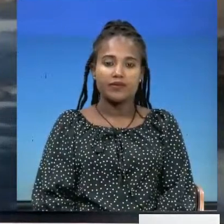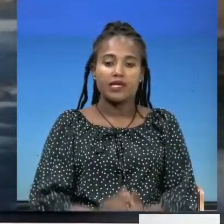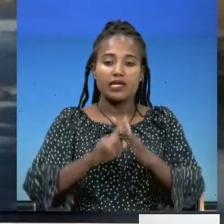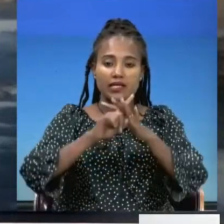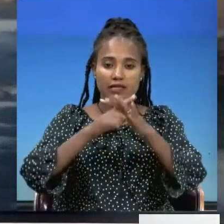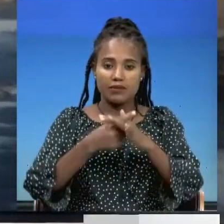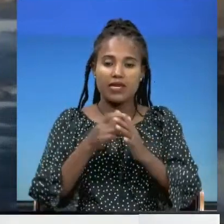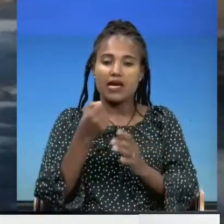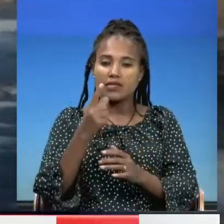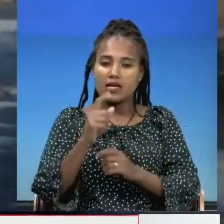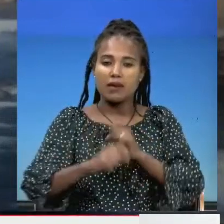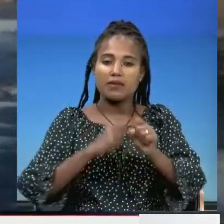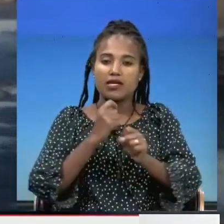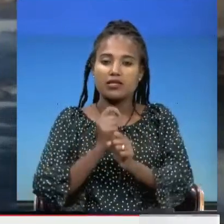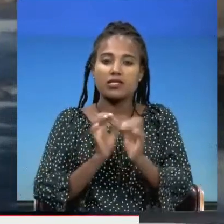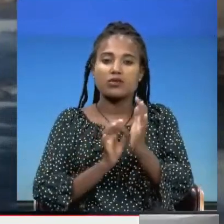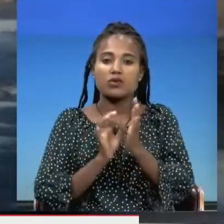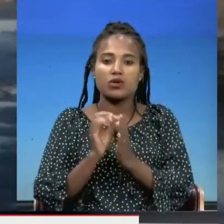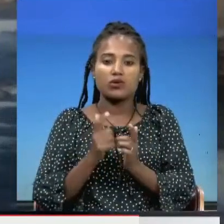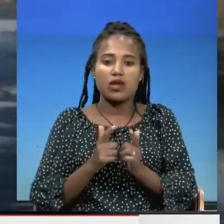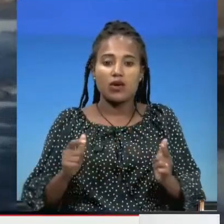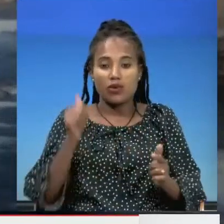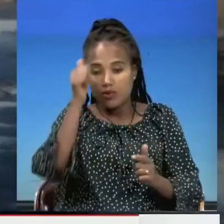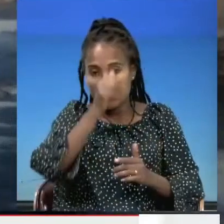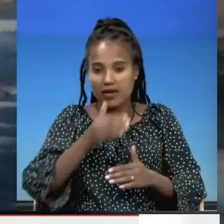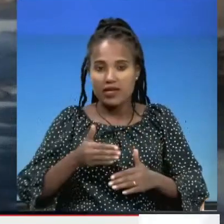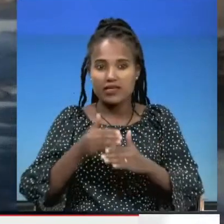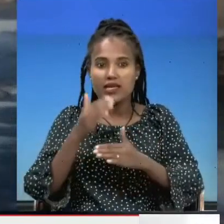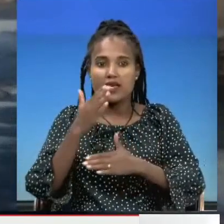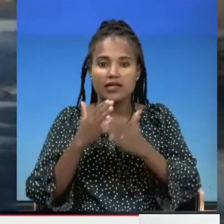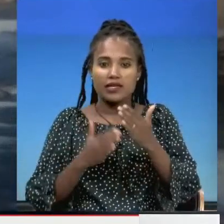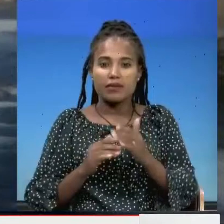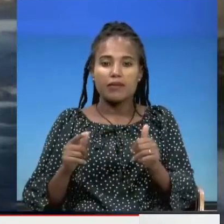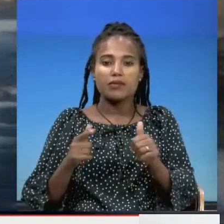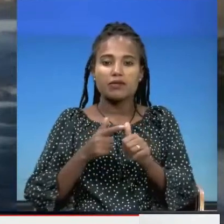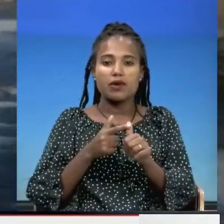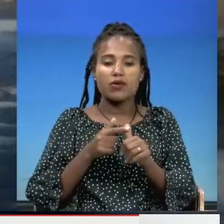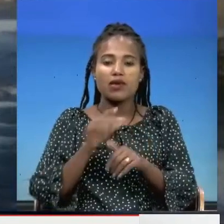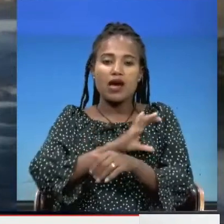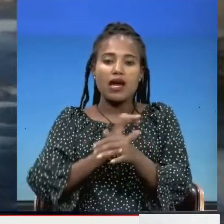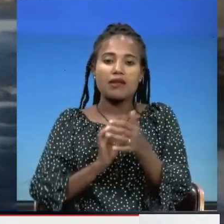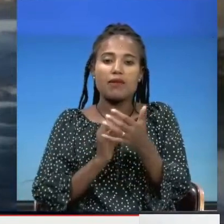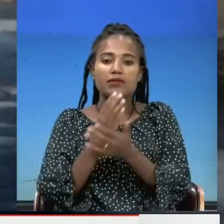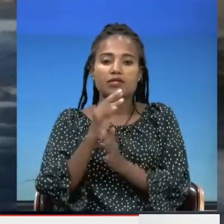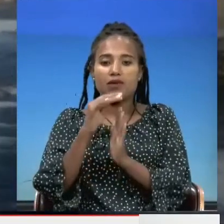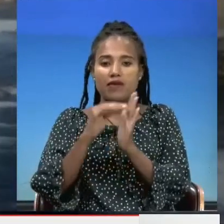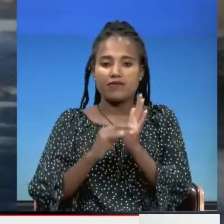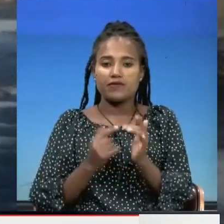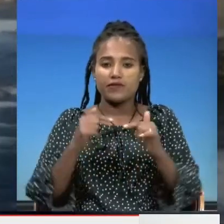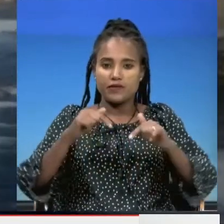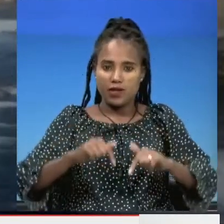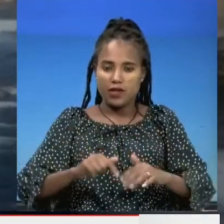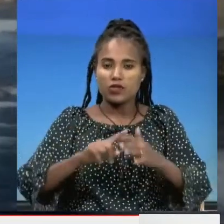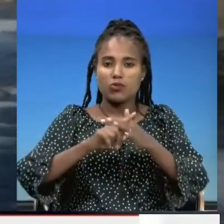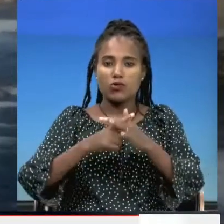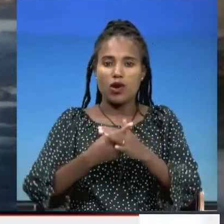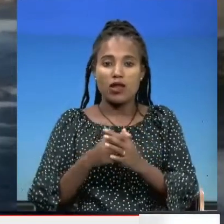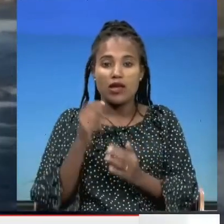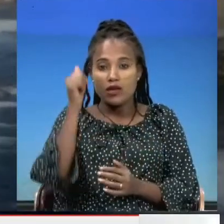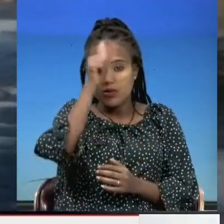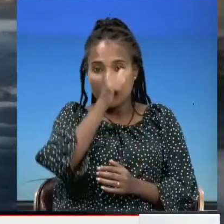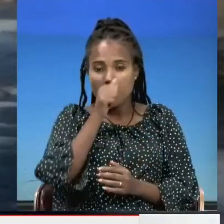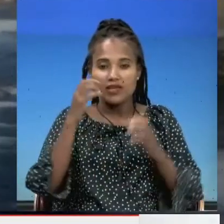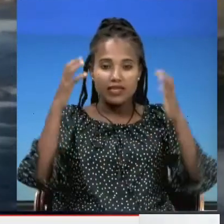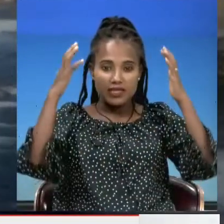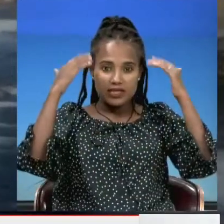ከተጀመረ 11 ዓመታትን ያስቆጠረው ታላቁ የኢትዮጵያ ህዳሴ ግድብ የመጀመሪያውን ኃይል ማመንጨት ምዕራፍ ዛሬ ጀምሯል። የኢትዮጵያውያን